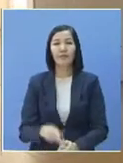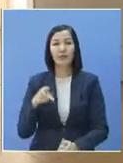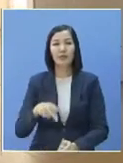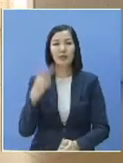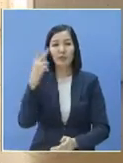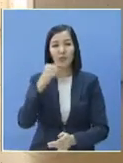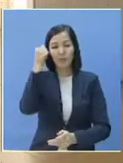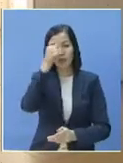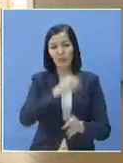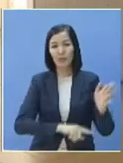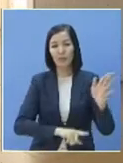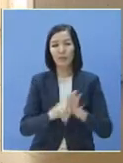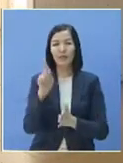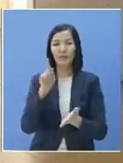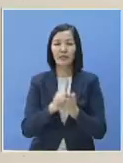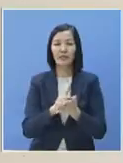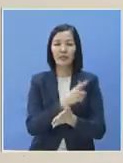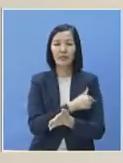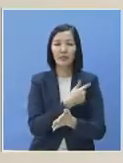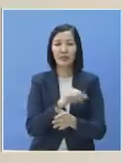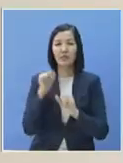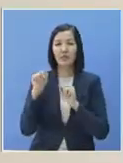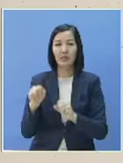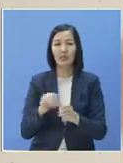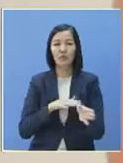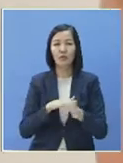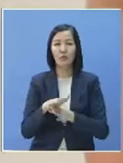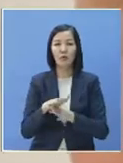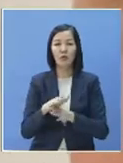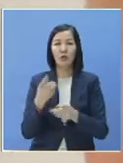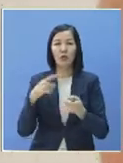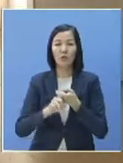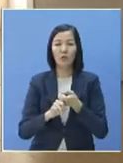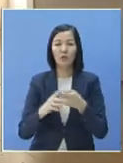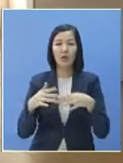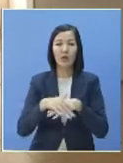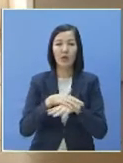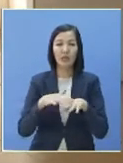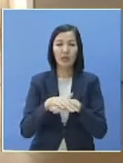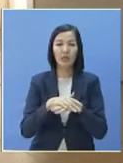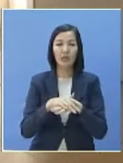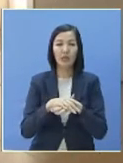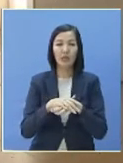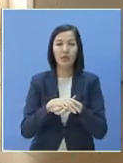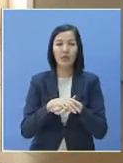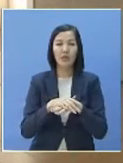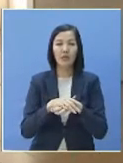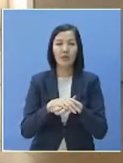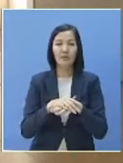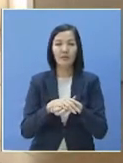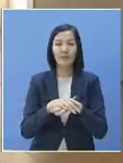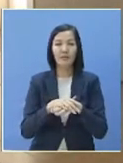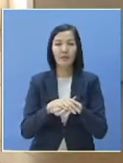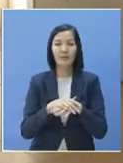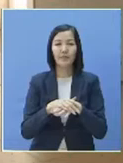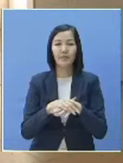2020 жылдан бастап міндетті әлеуметтік медициналық сақтандыру толыққанды енгізген деп отыр. Халыққа жеткізу